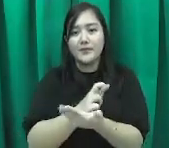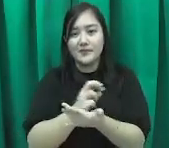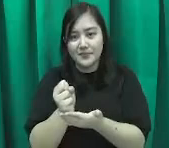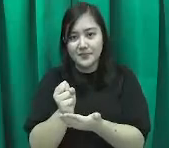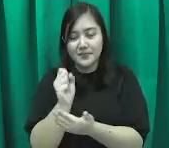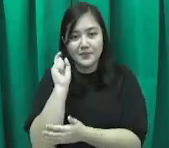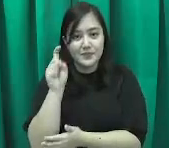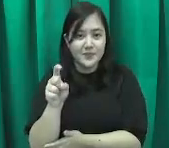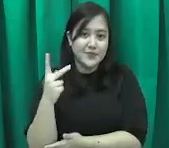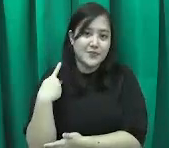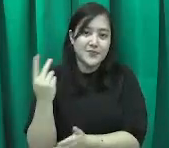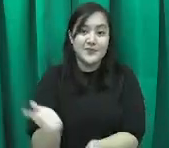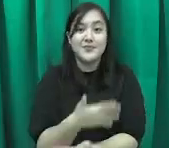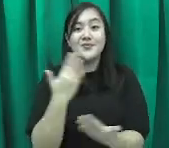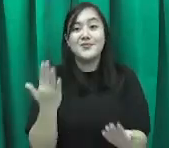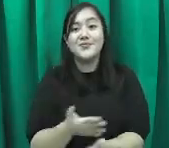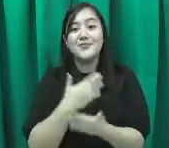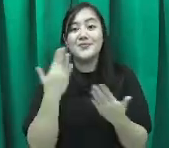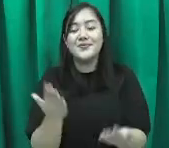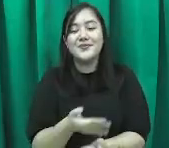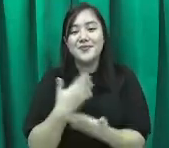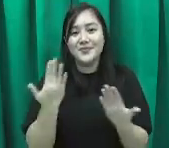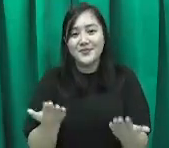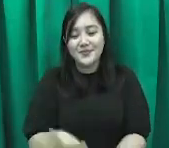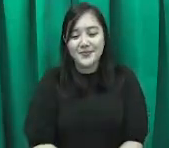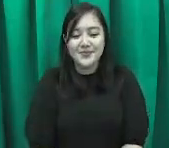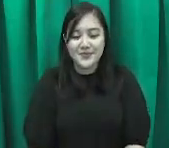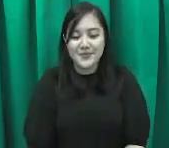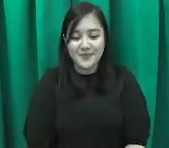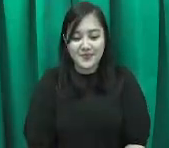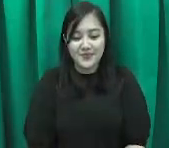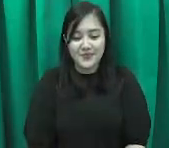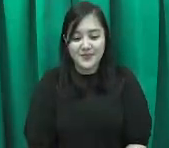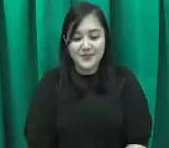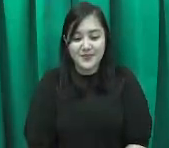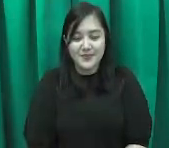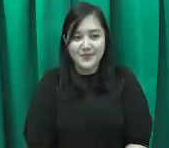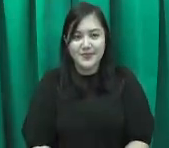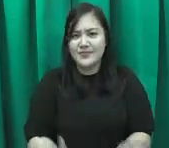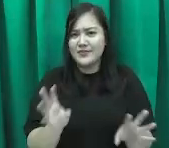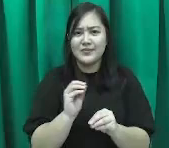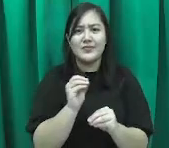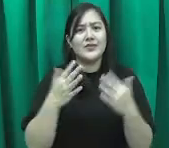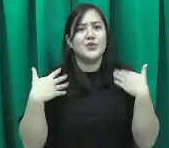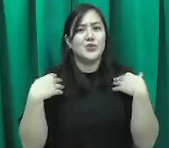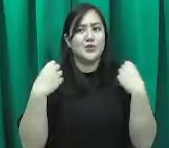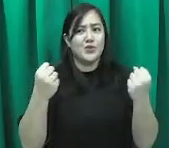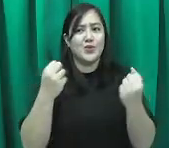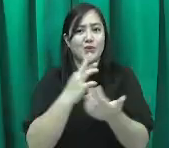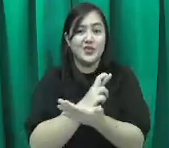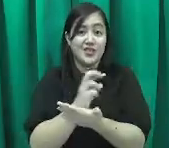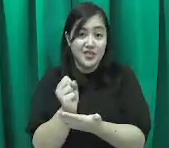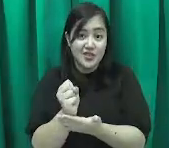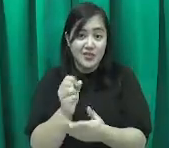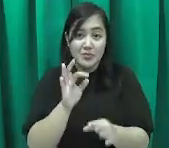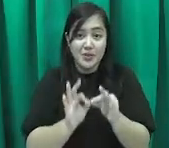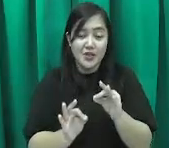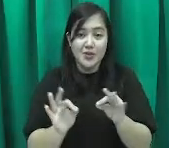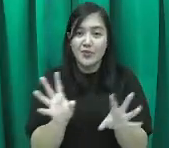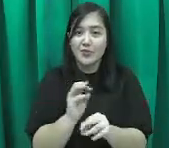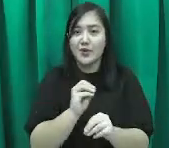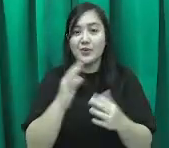that's hindi pwedeng hindi pwedeng magkaroon ng strong relationship kung hindi naman kayo masayang nagsasama. Yeah, that's kaya, right, sir.